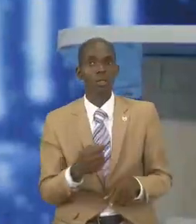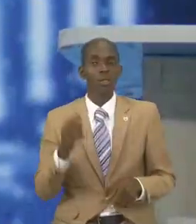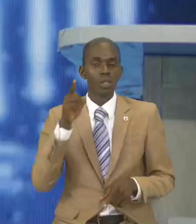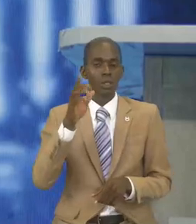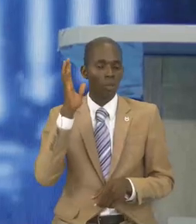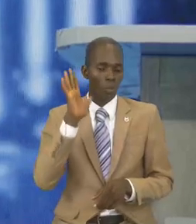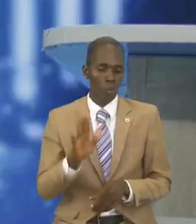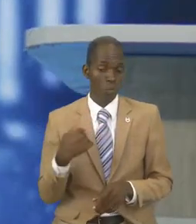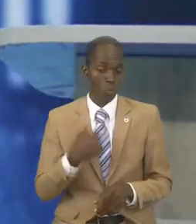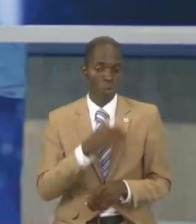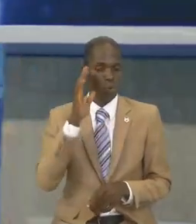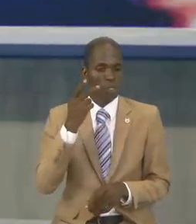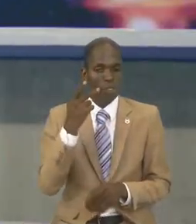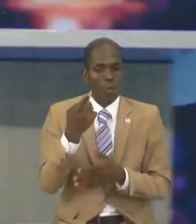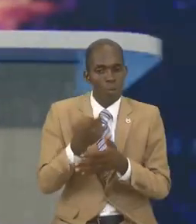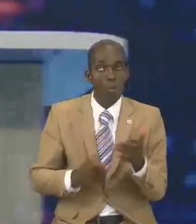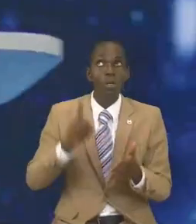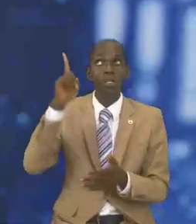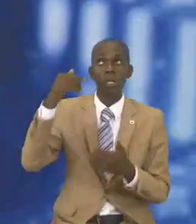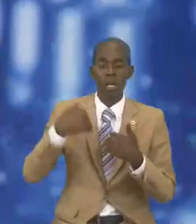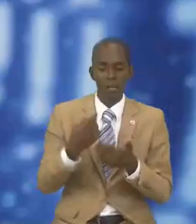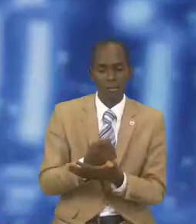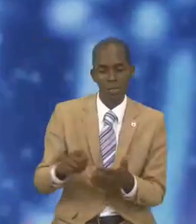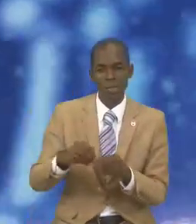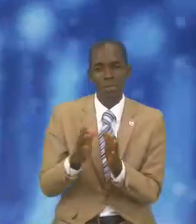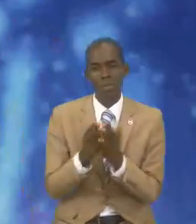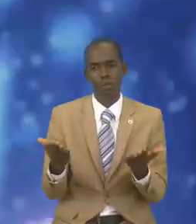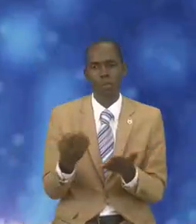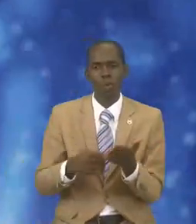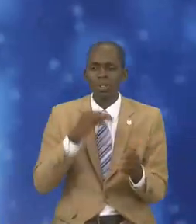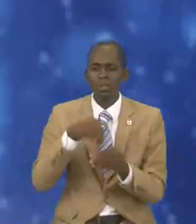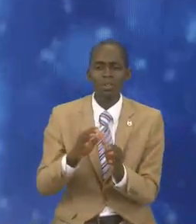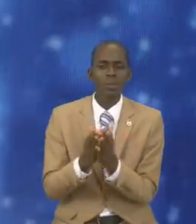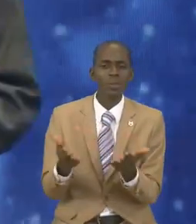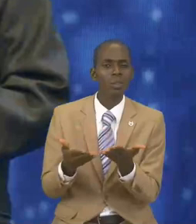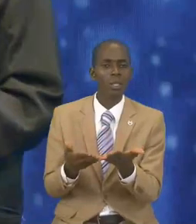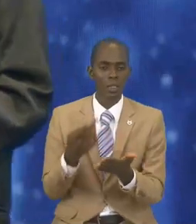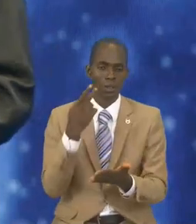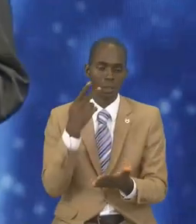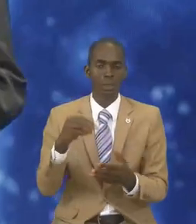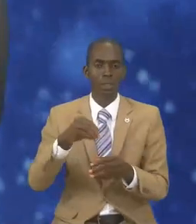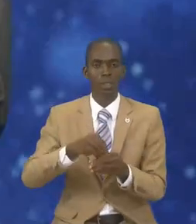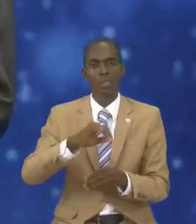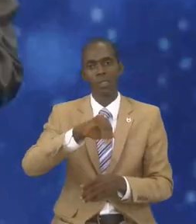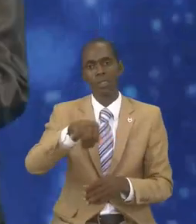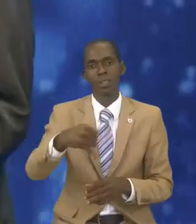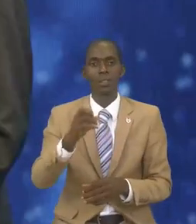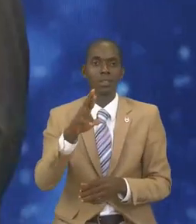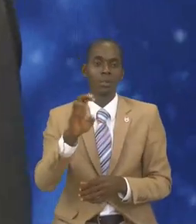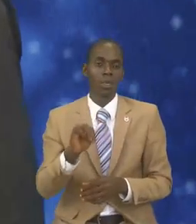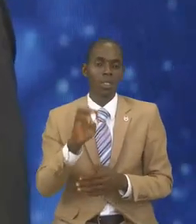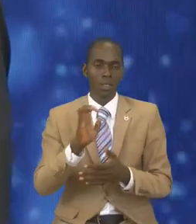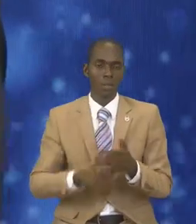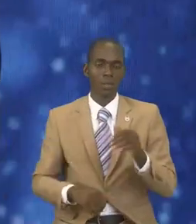voir ce qu'il a écrit dans les livres. Qu'est-ce qu'il a écrit dans les livres? Voyons Jérémie chapitre 29, verset